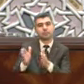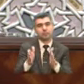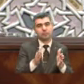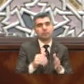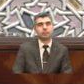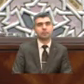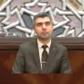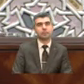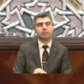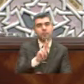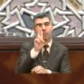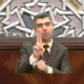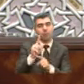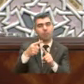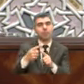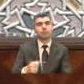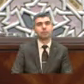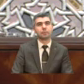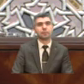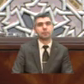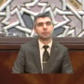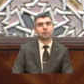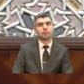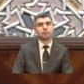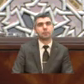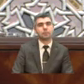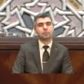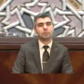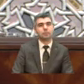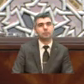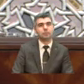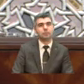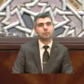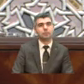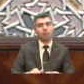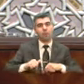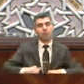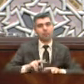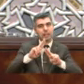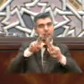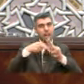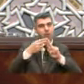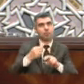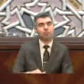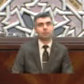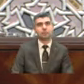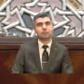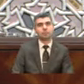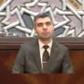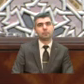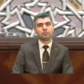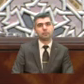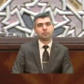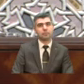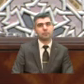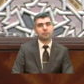تعقيب إضافي؟ هل من تعقيب إضافي في هذا الموضوع؟ كلمة للسيد الوزير للرد نوجد فيما